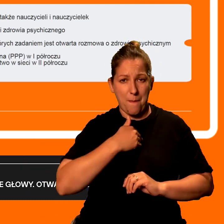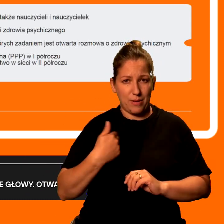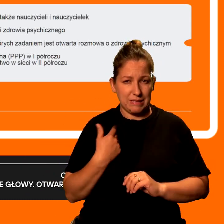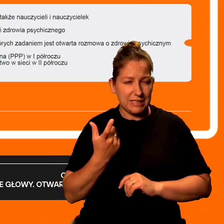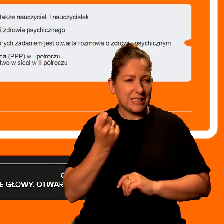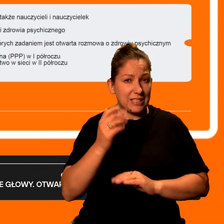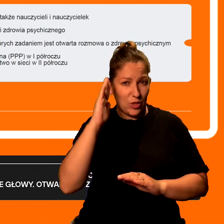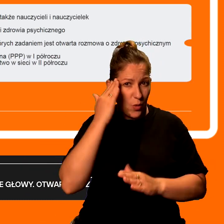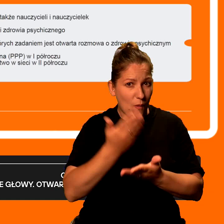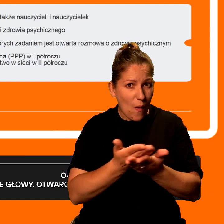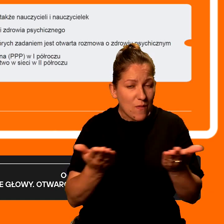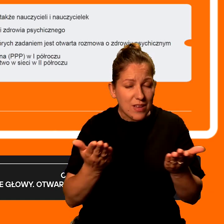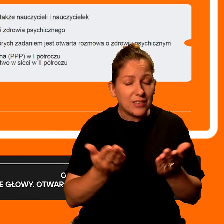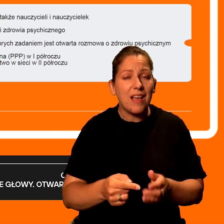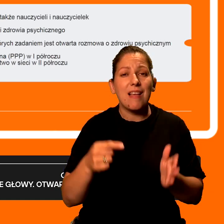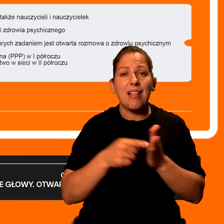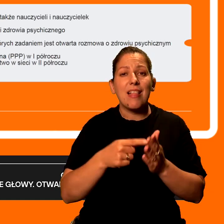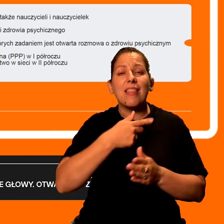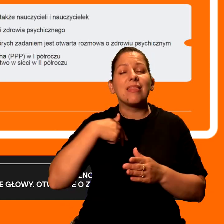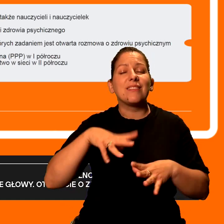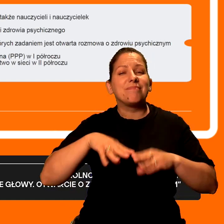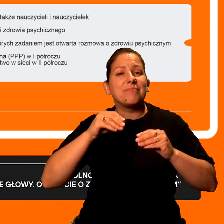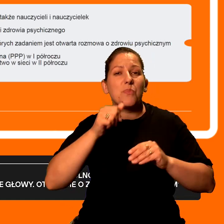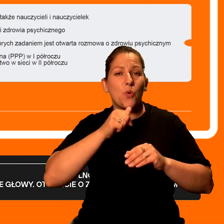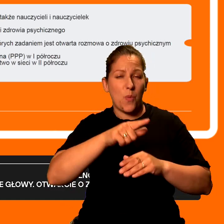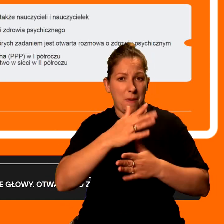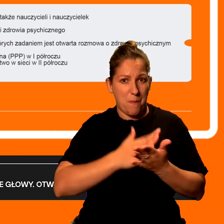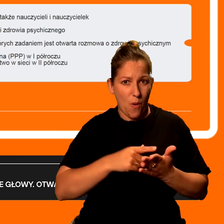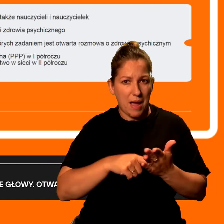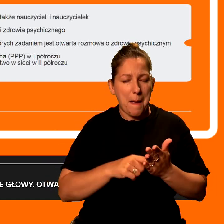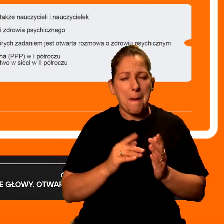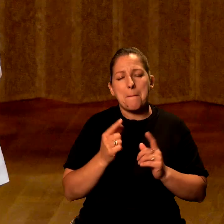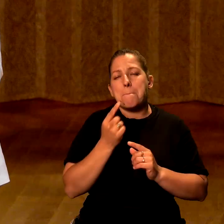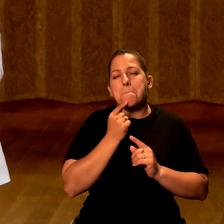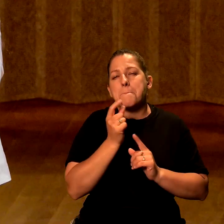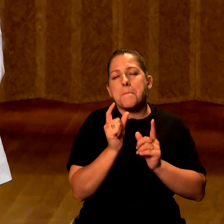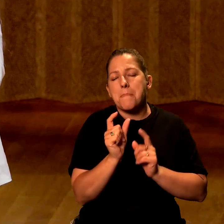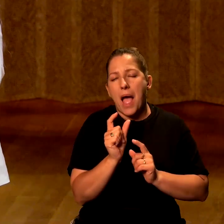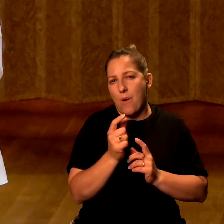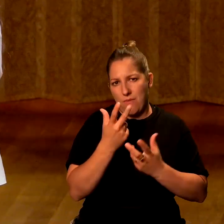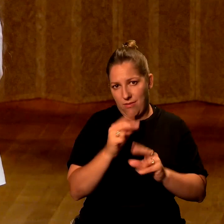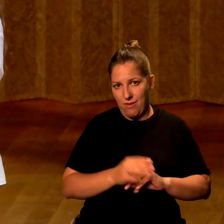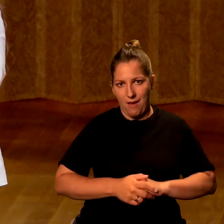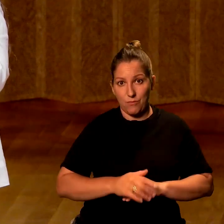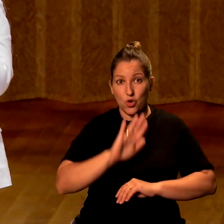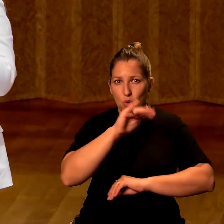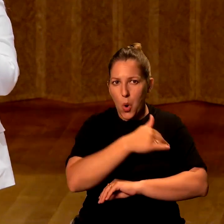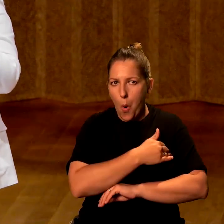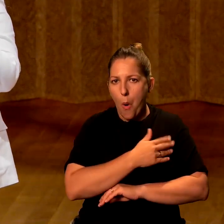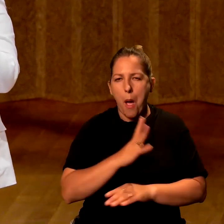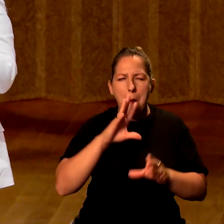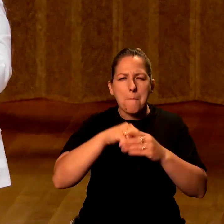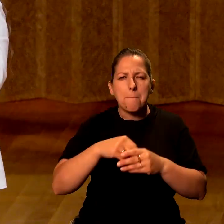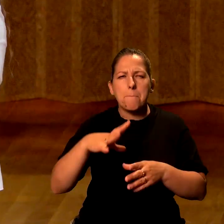chwilę się dowiecie, to ten nasz pilotaż wcale nie był taki malutki. Tych szkół dołączyło